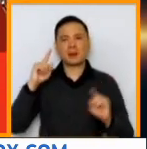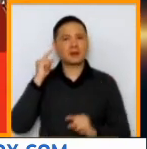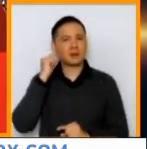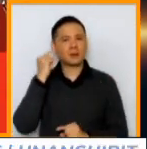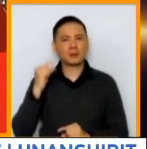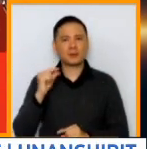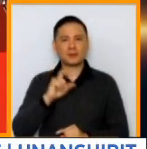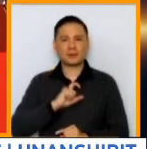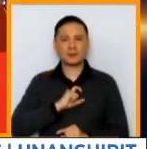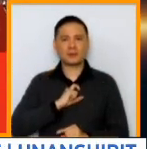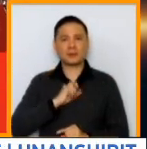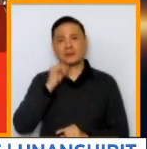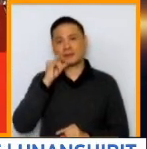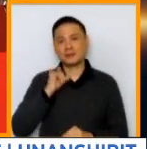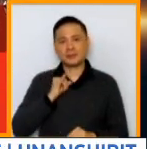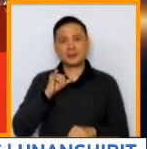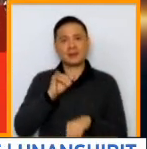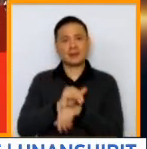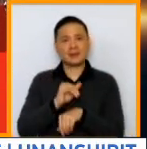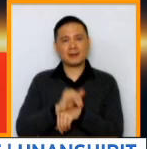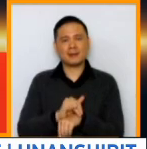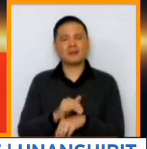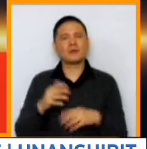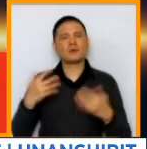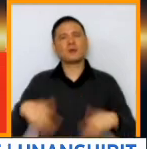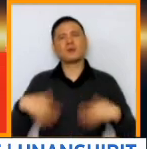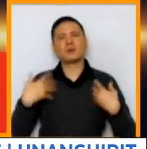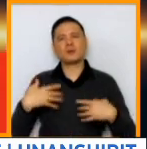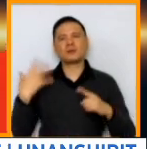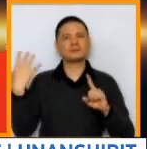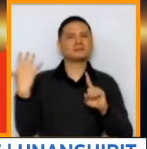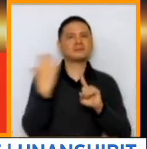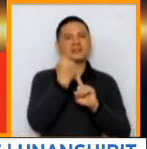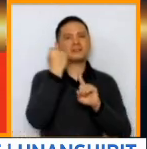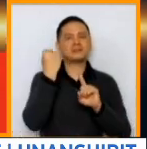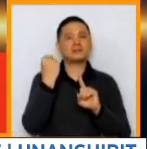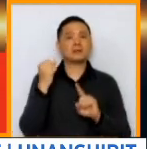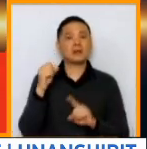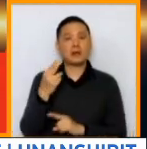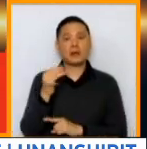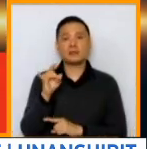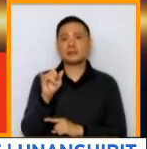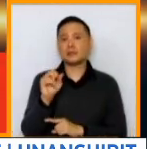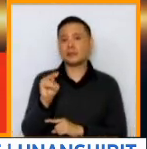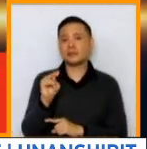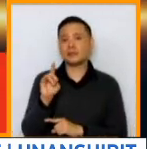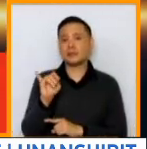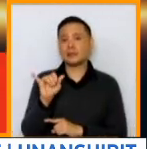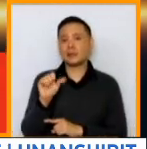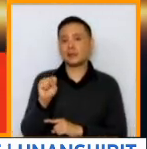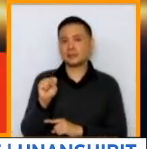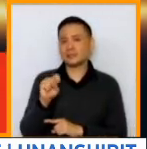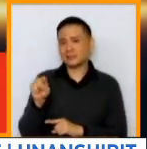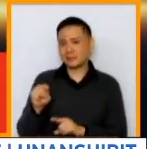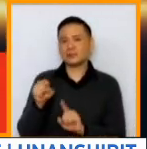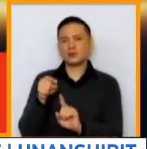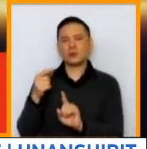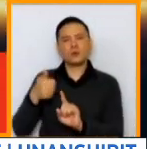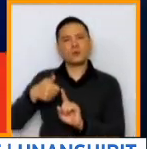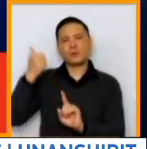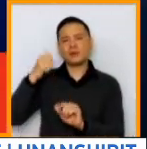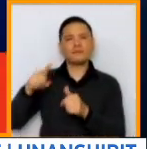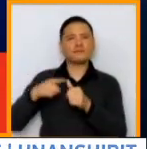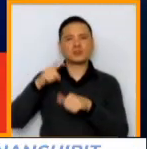tuluyang natuldukan ang ating paghihintay. Wagi si Hidilyn Diaz ng kauna-unahang gold medal ng Pilipinas sa